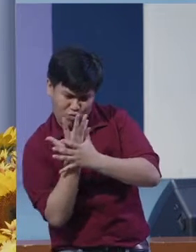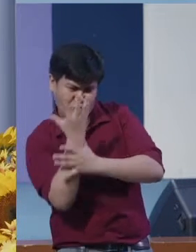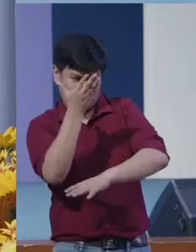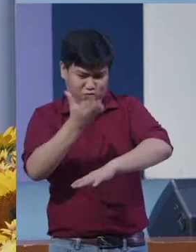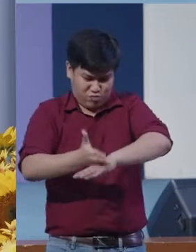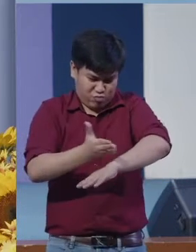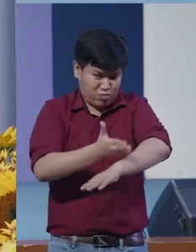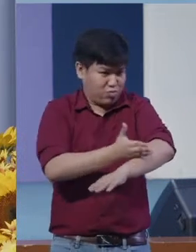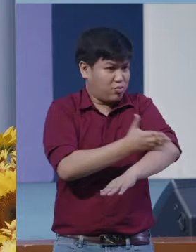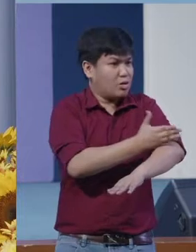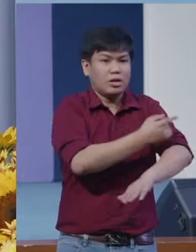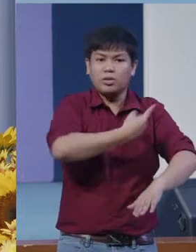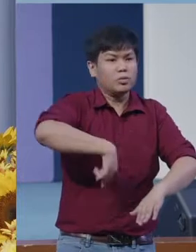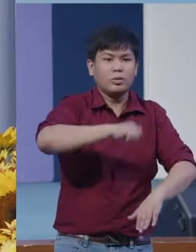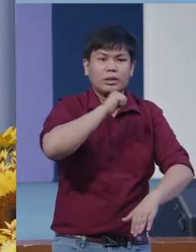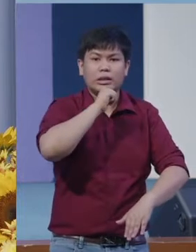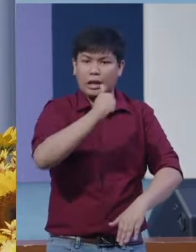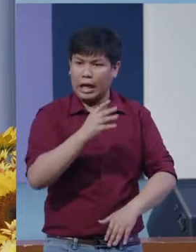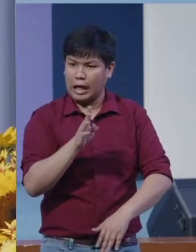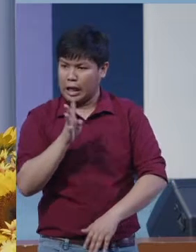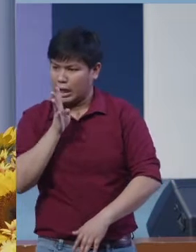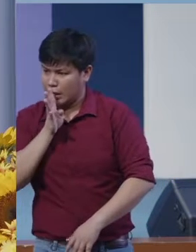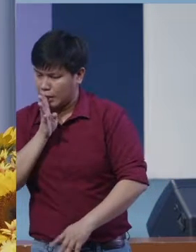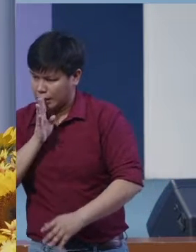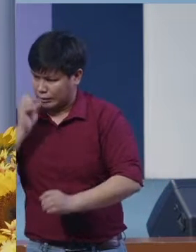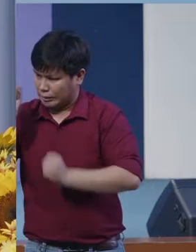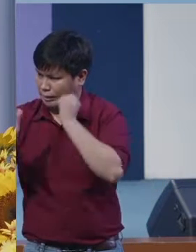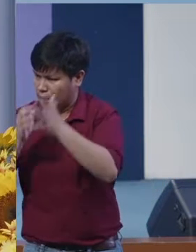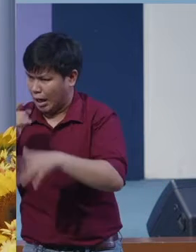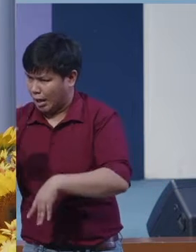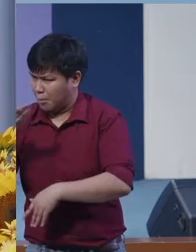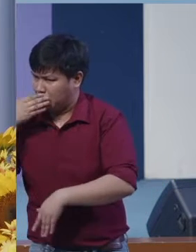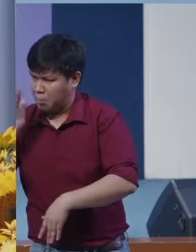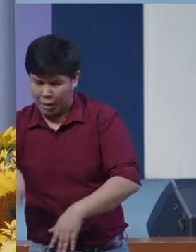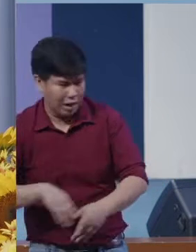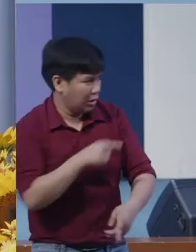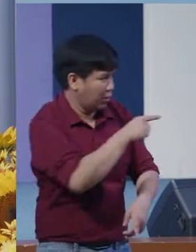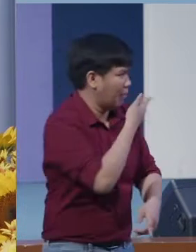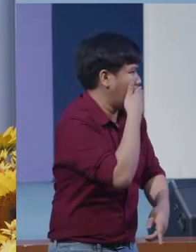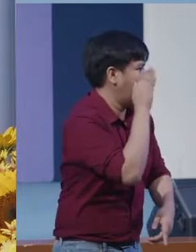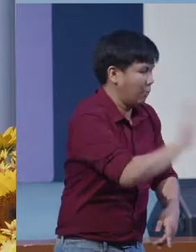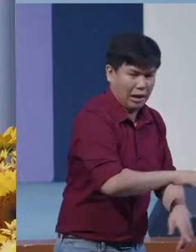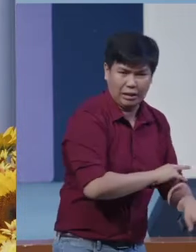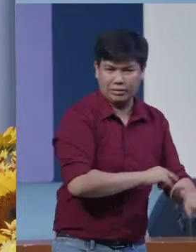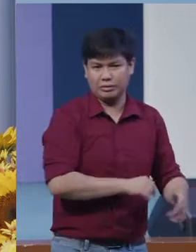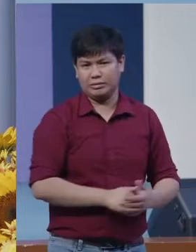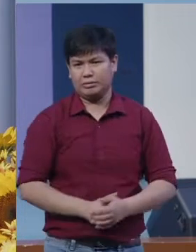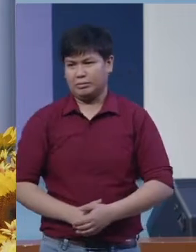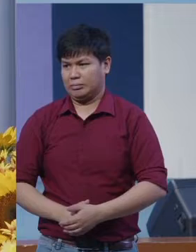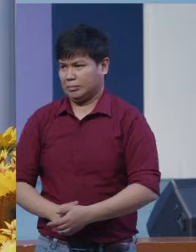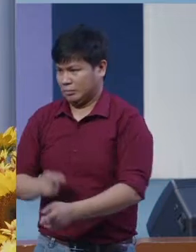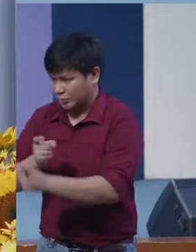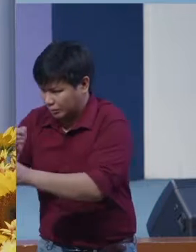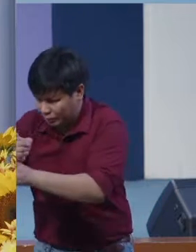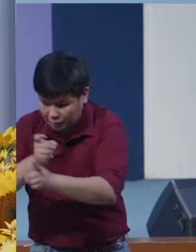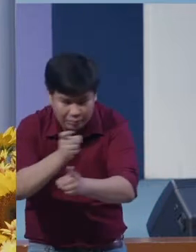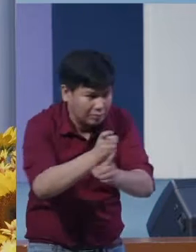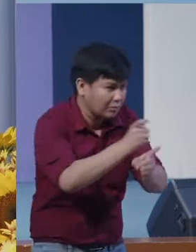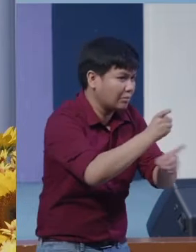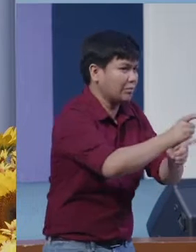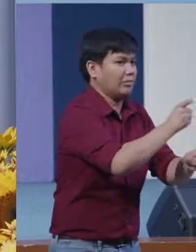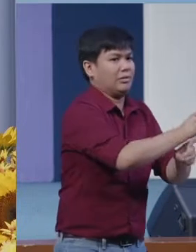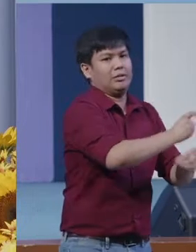na tayo dapat nagsasalita ng masama sa isa't isa. Ang salita po dito sa original